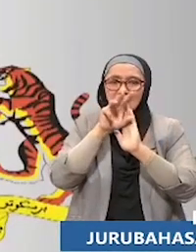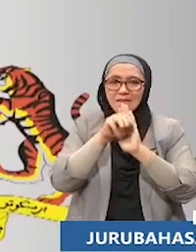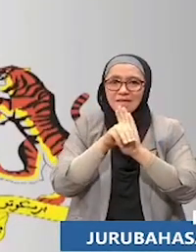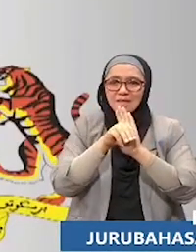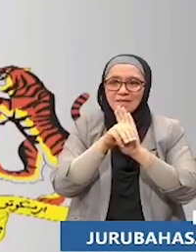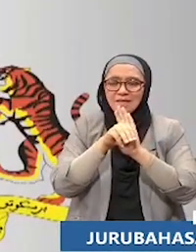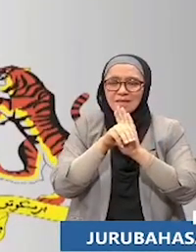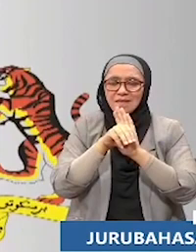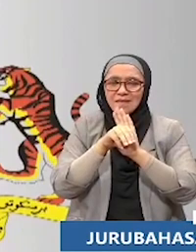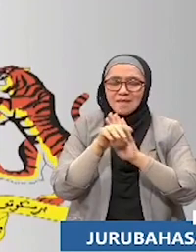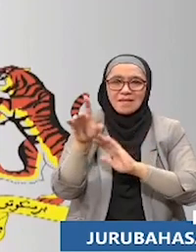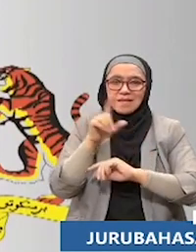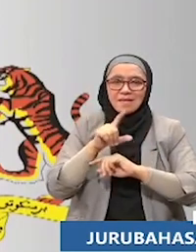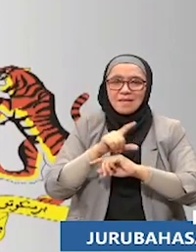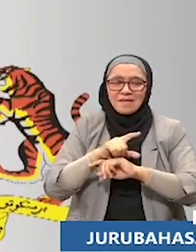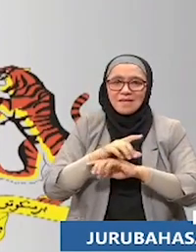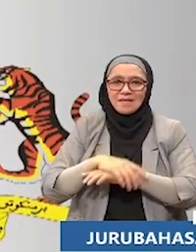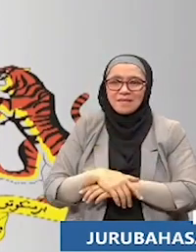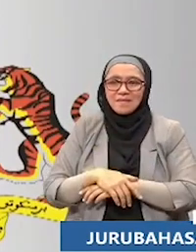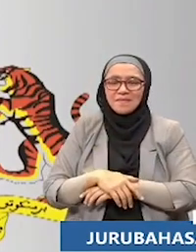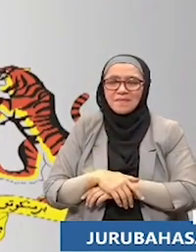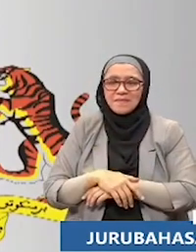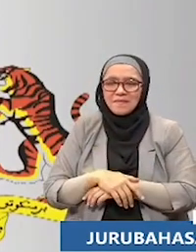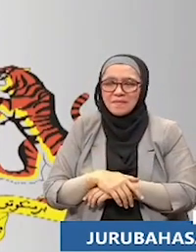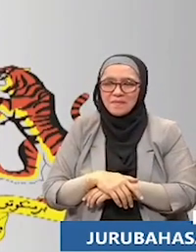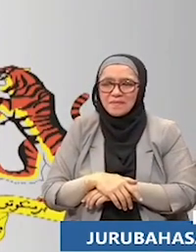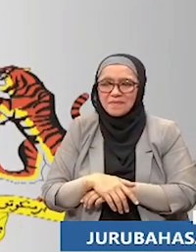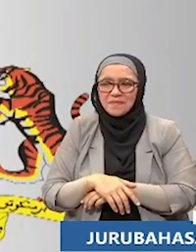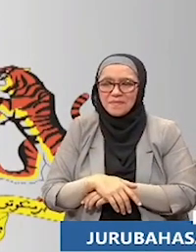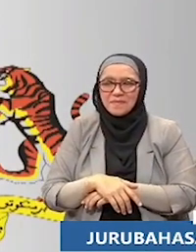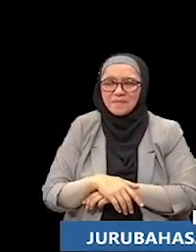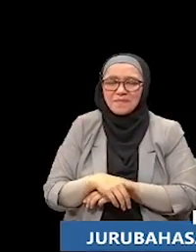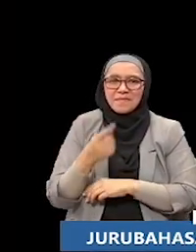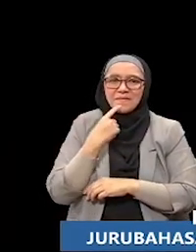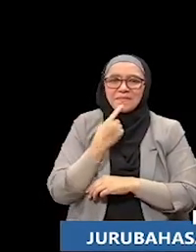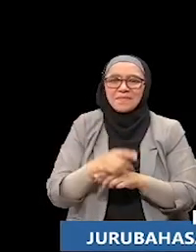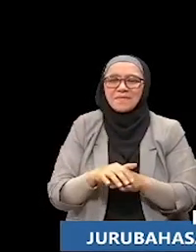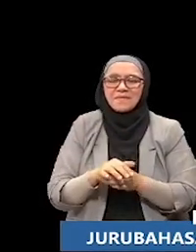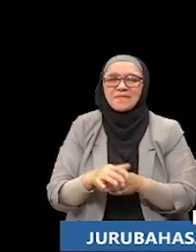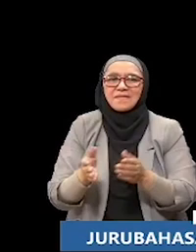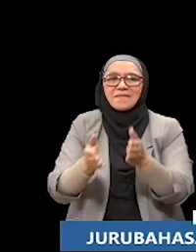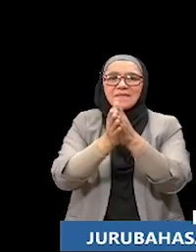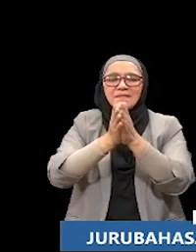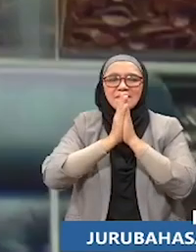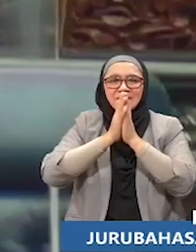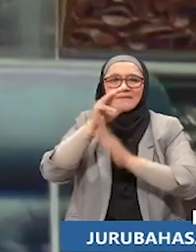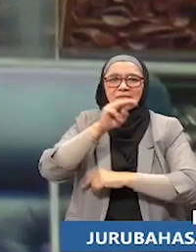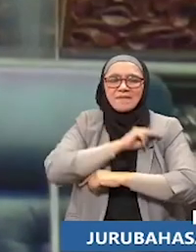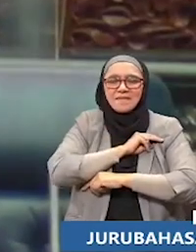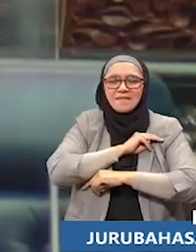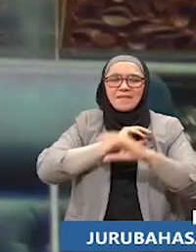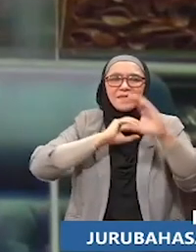Khusyuk sangat Datuk dengan baju batik hari ini. Lupa nak baca soalan. Soalan batu kawan minta Menteri Komunikasi dan Multimedia